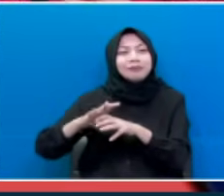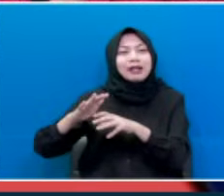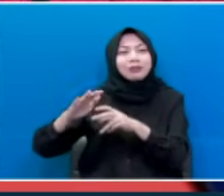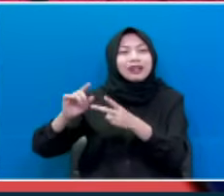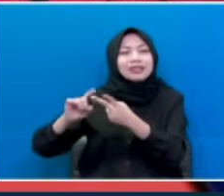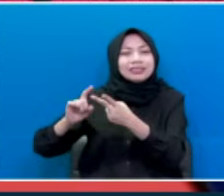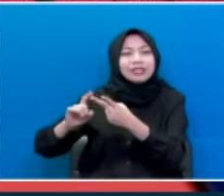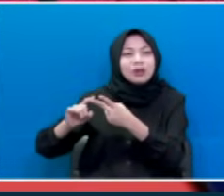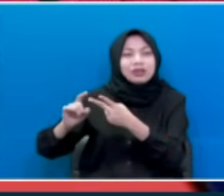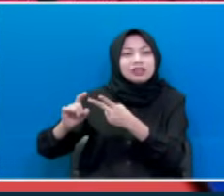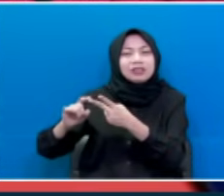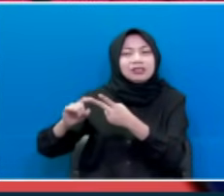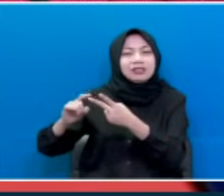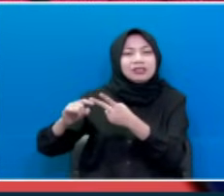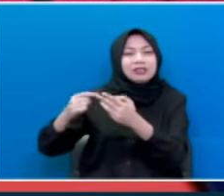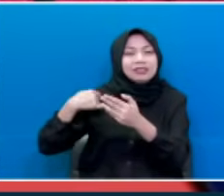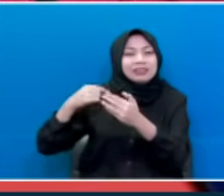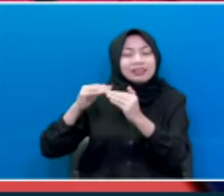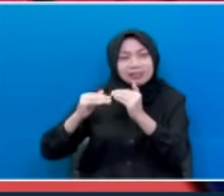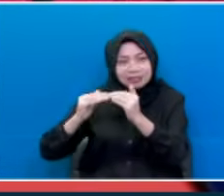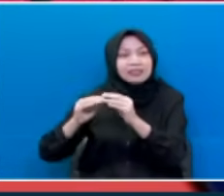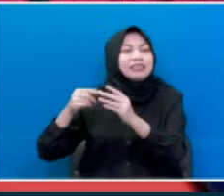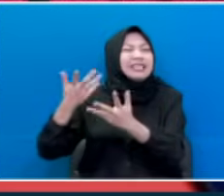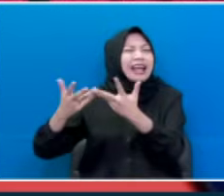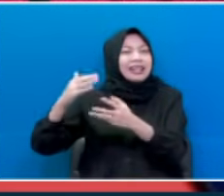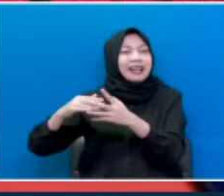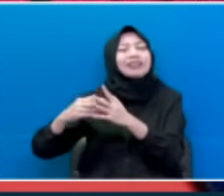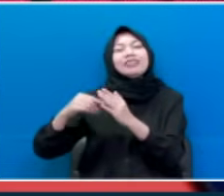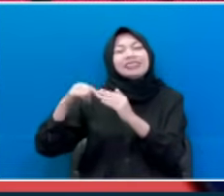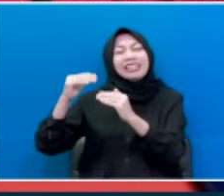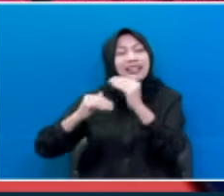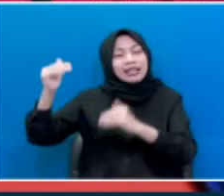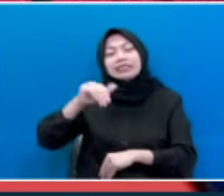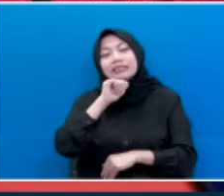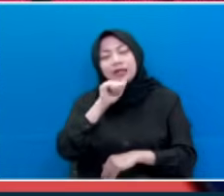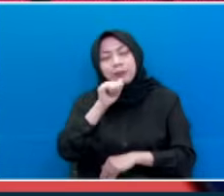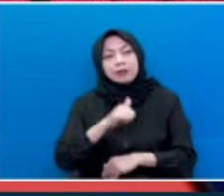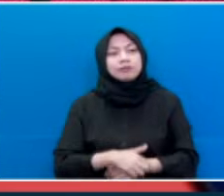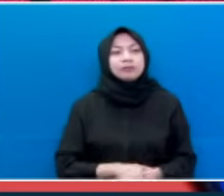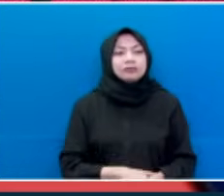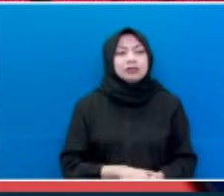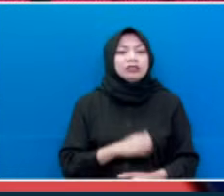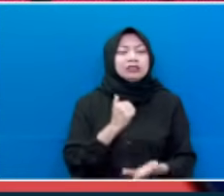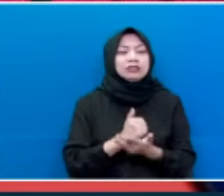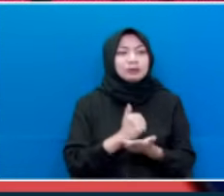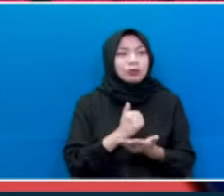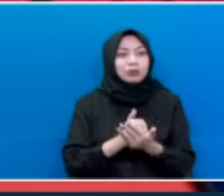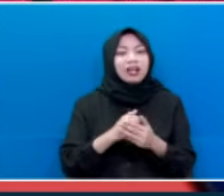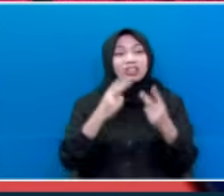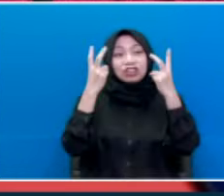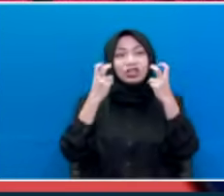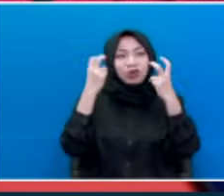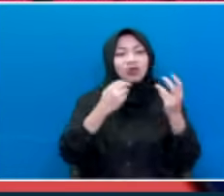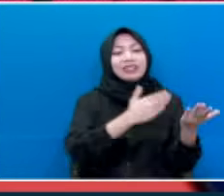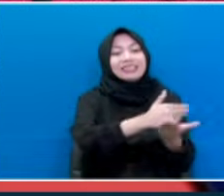nampaknya eh sesuai dengan momen begitu Iya karena data tiktok itu enggak dibuka yang bisa saya